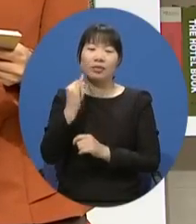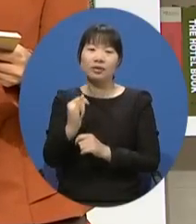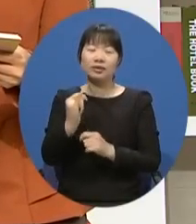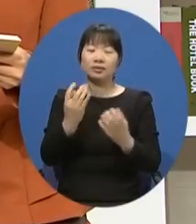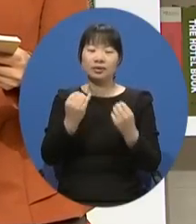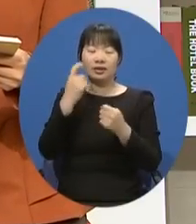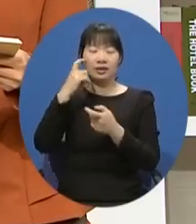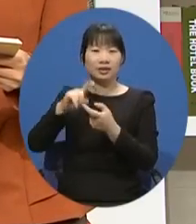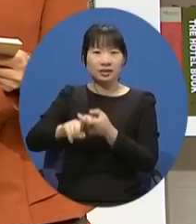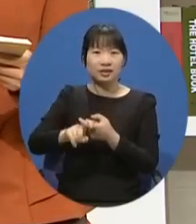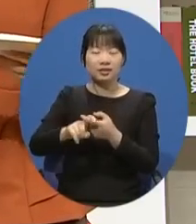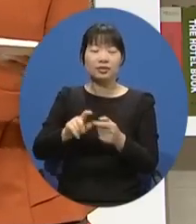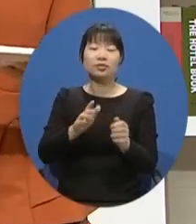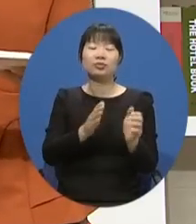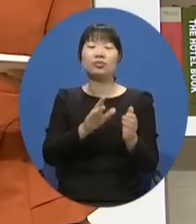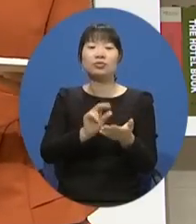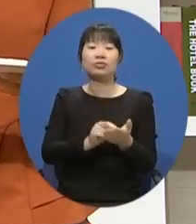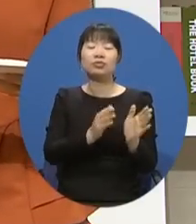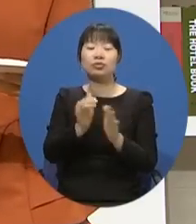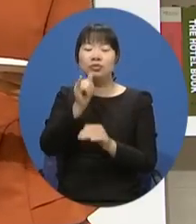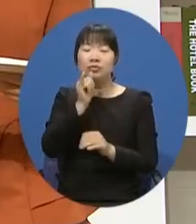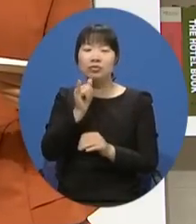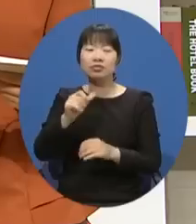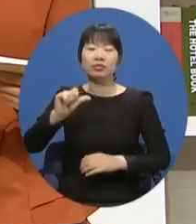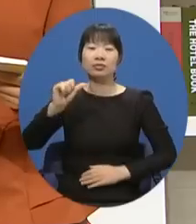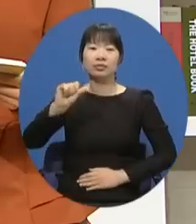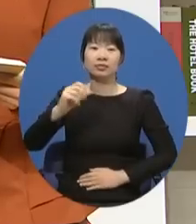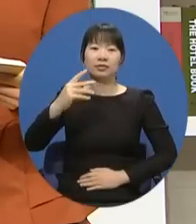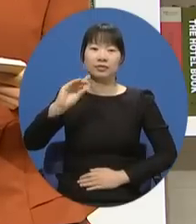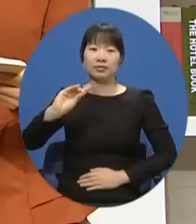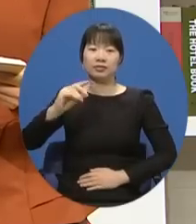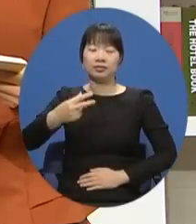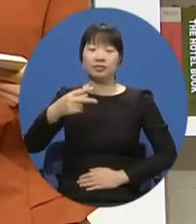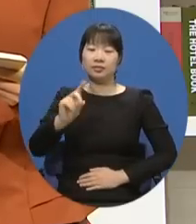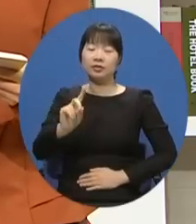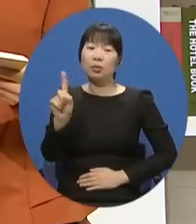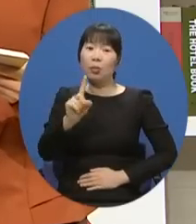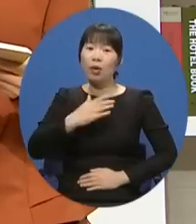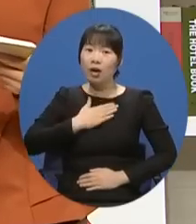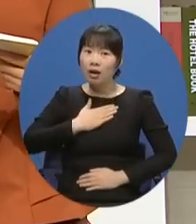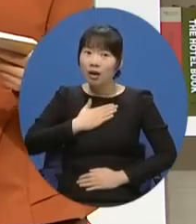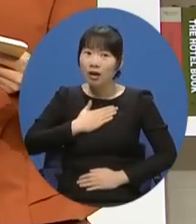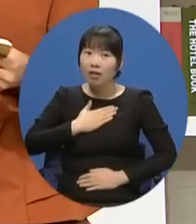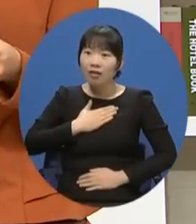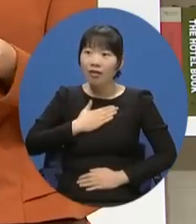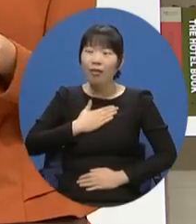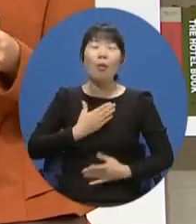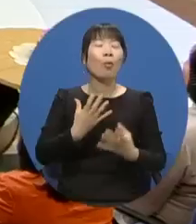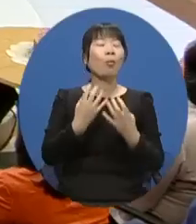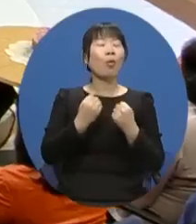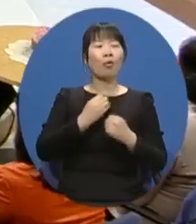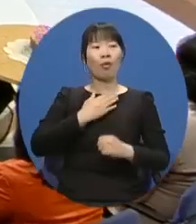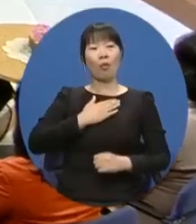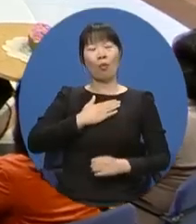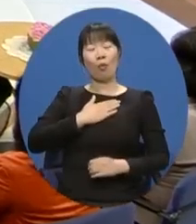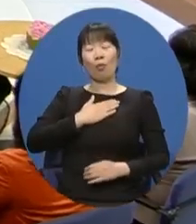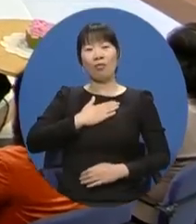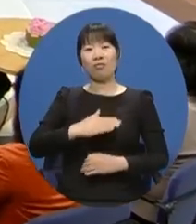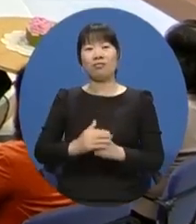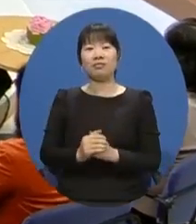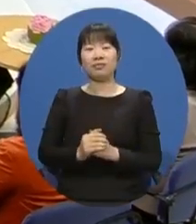많이 관심 있는 문제가 준비되어 있습니다. 여러분, ADHD 뭔지 아시죠? 네. 네. 오, 많이들 아시네요. 예, 정말 많이